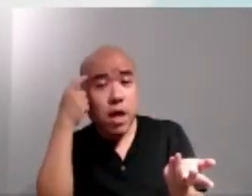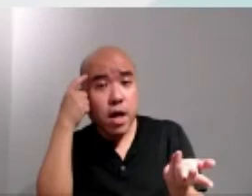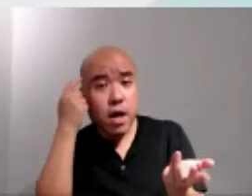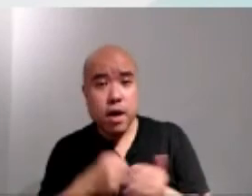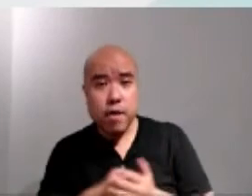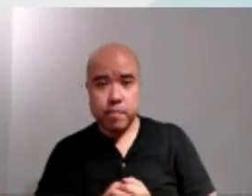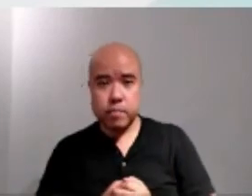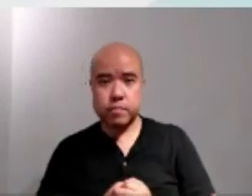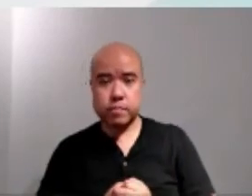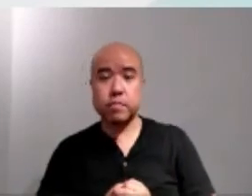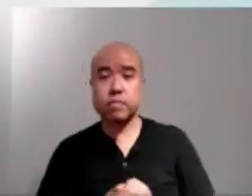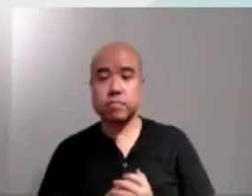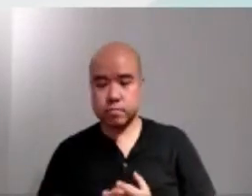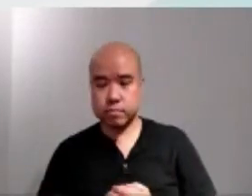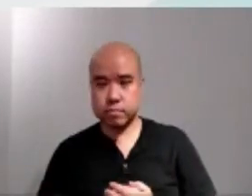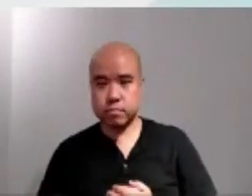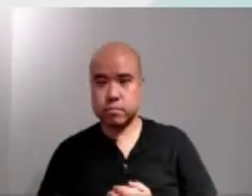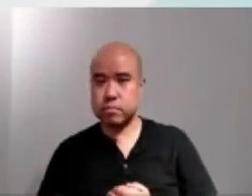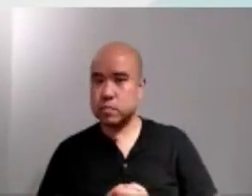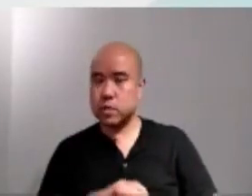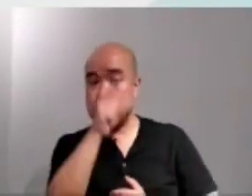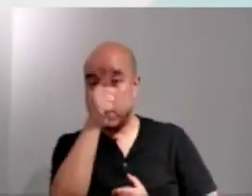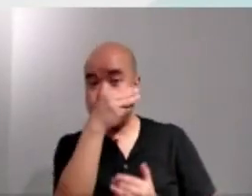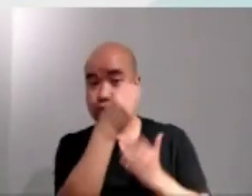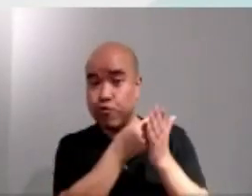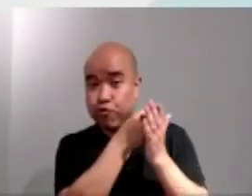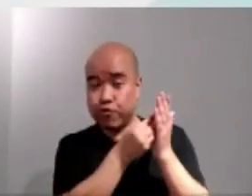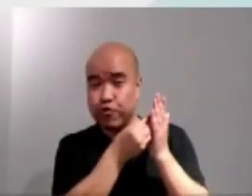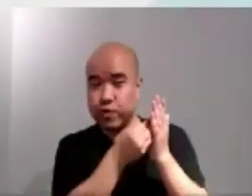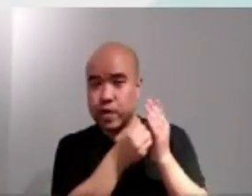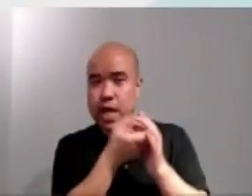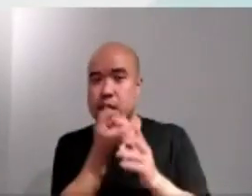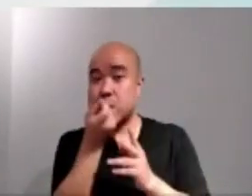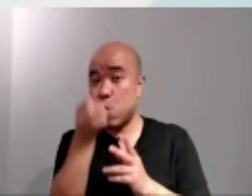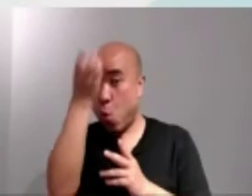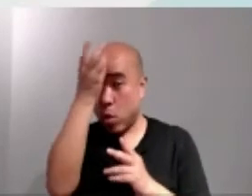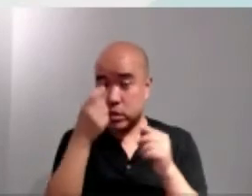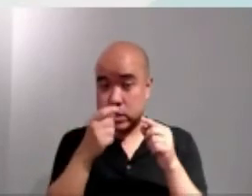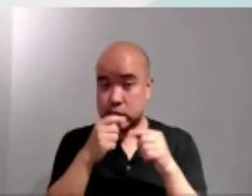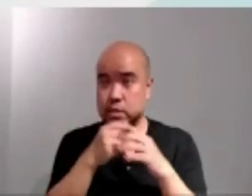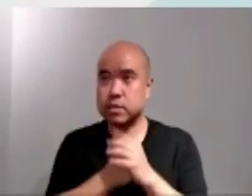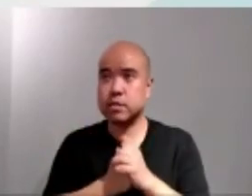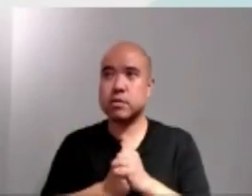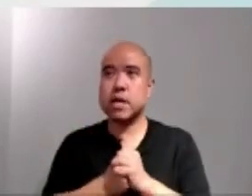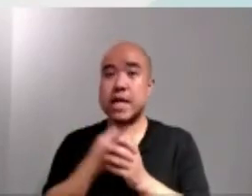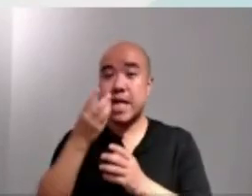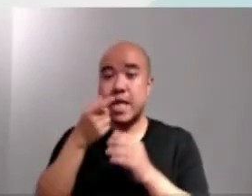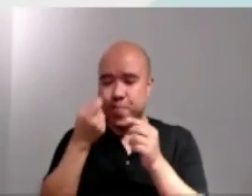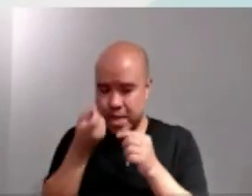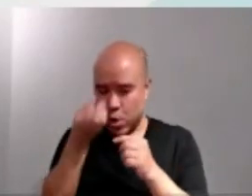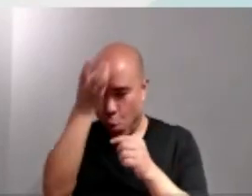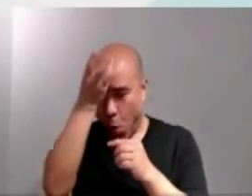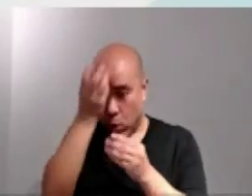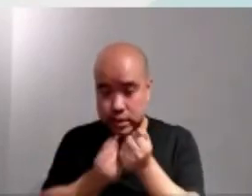睇就会睇到噶啦。其实呢幅画咧就嚟自于小王子嘅，小王子咧就画咗呢幅画，咁就问大